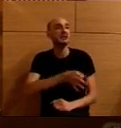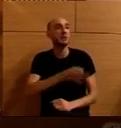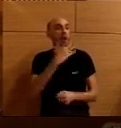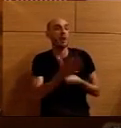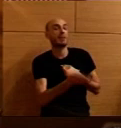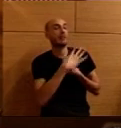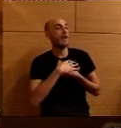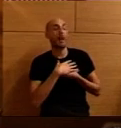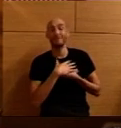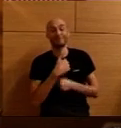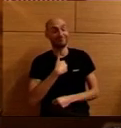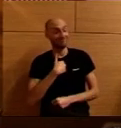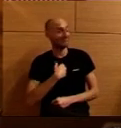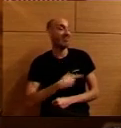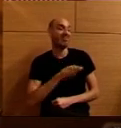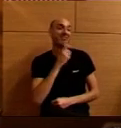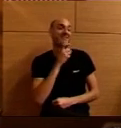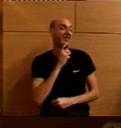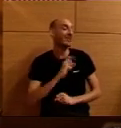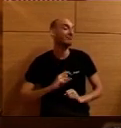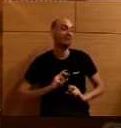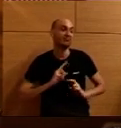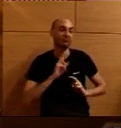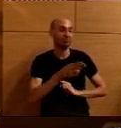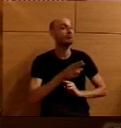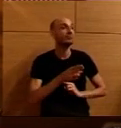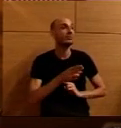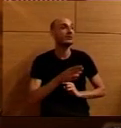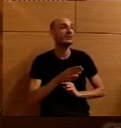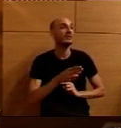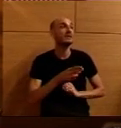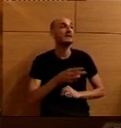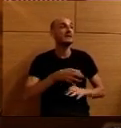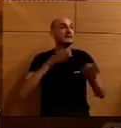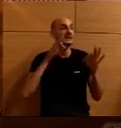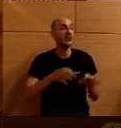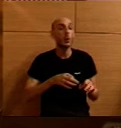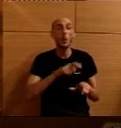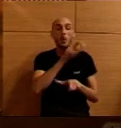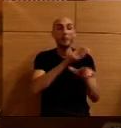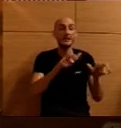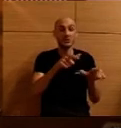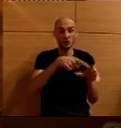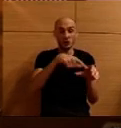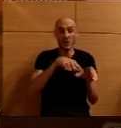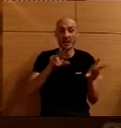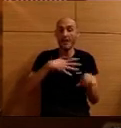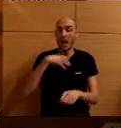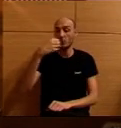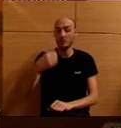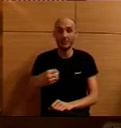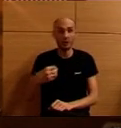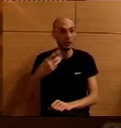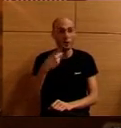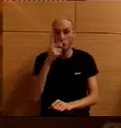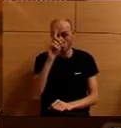perquè quasi segur, i en això acaba, senyor president, que vostè sap el mateix de personal de l'Ajuntament de Benaguasil que de